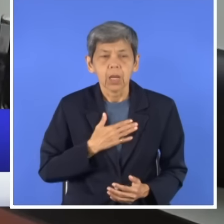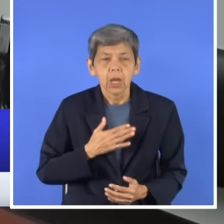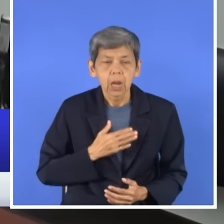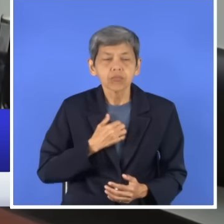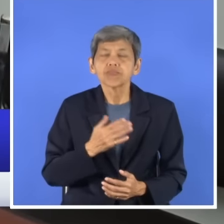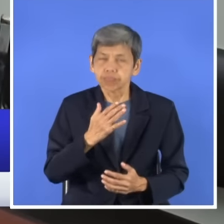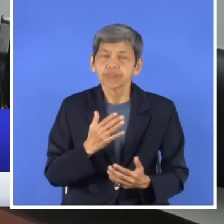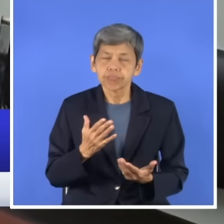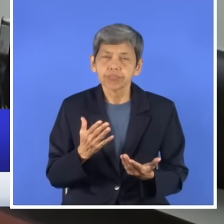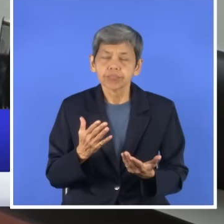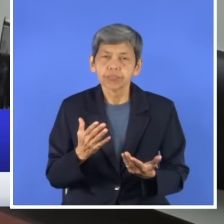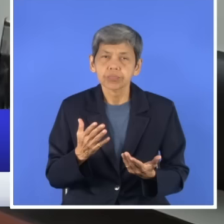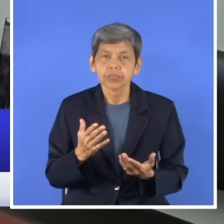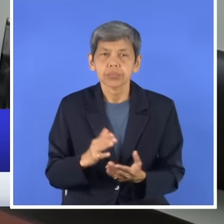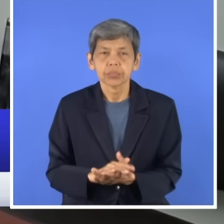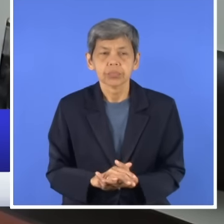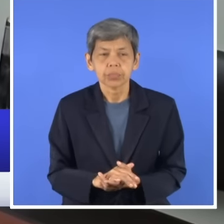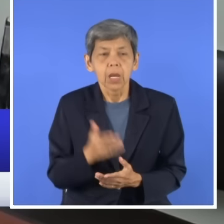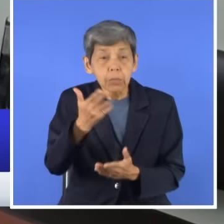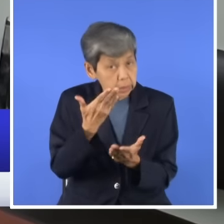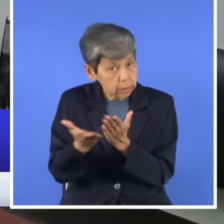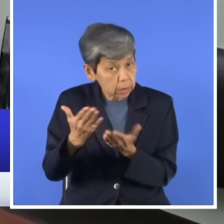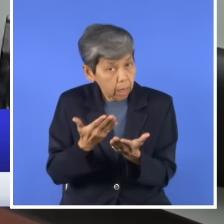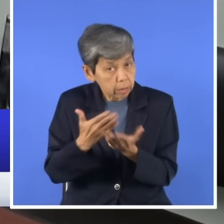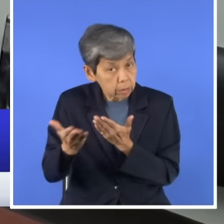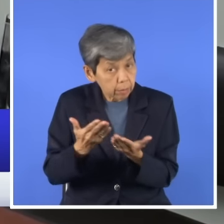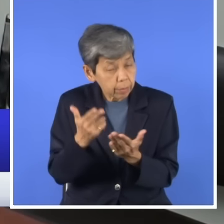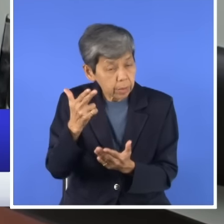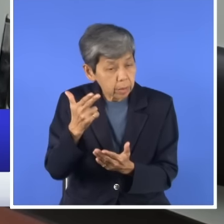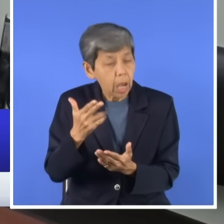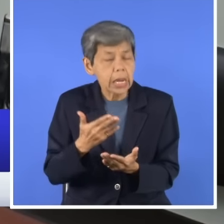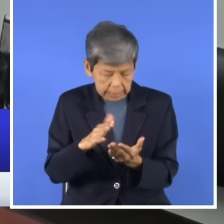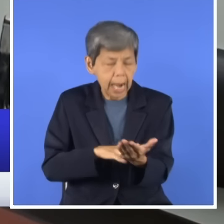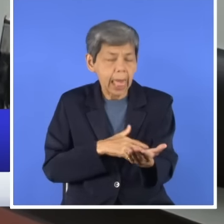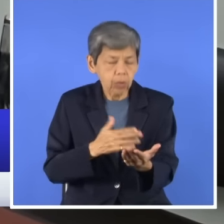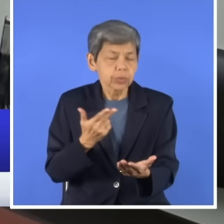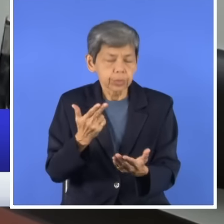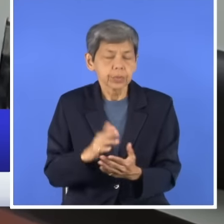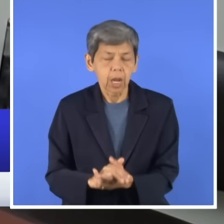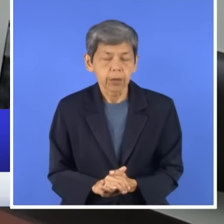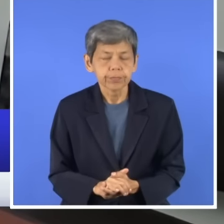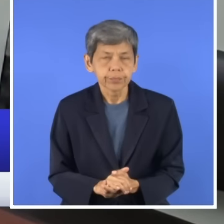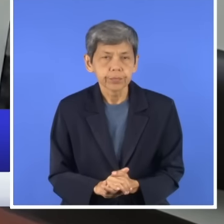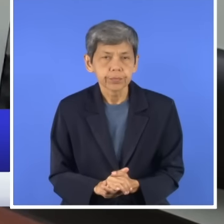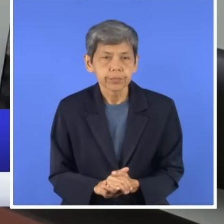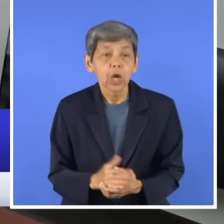ขา ปืนซื้อมานานยังครับ ก็นานแล้ว ครับ เป็นคน